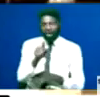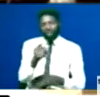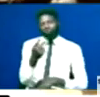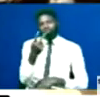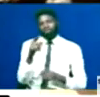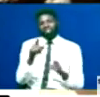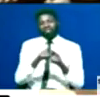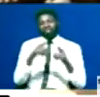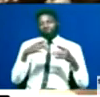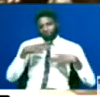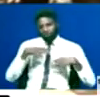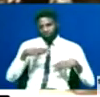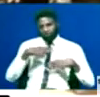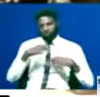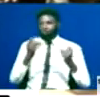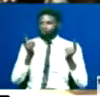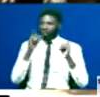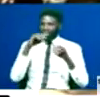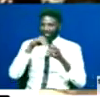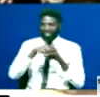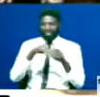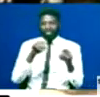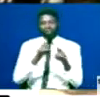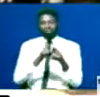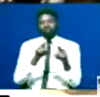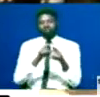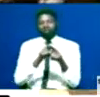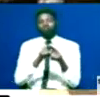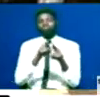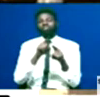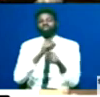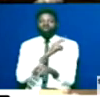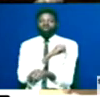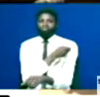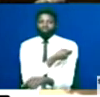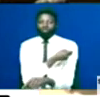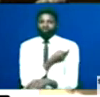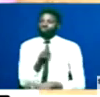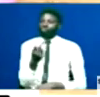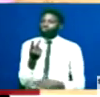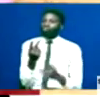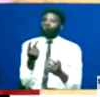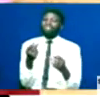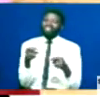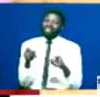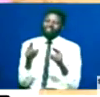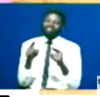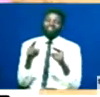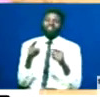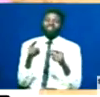walikuwa kwa lori wakapelekwa hospitali, wawili wao wakiwa mahututi.